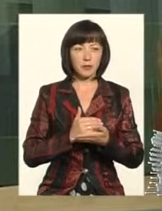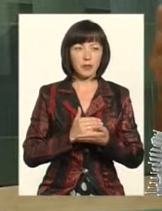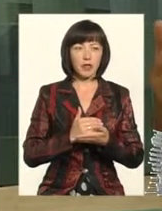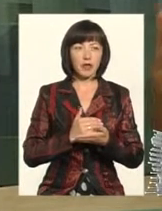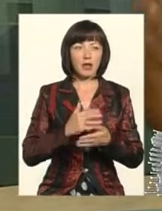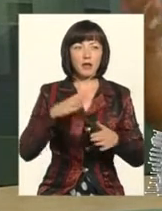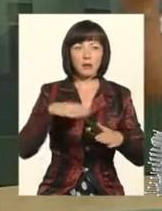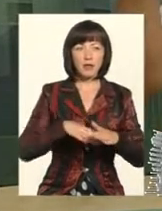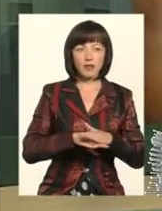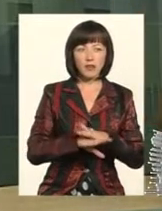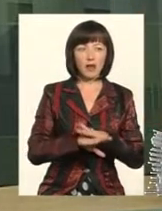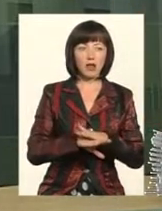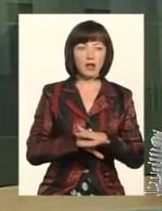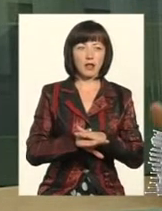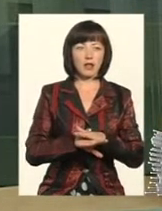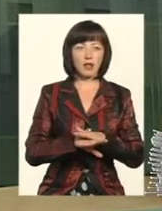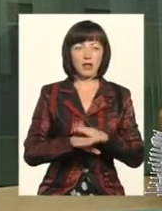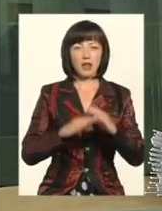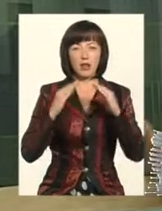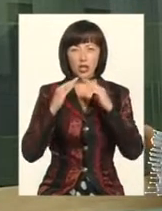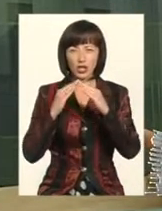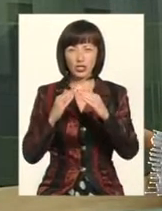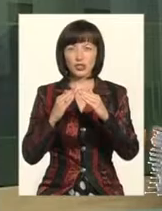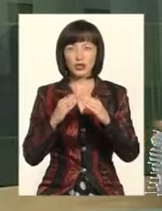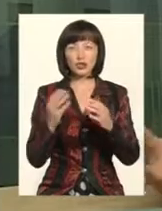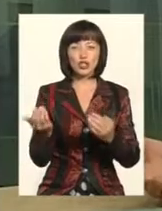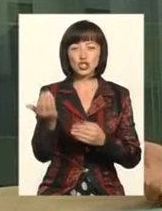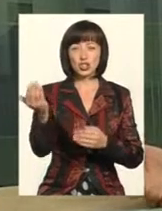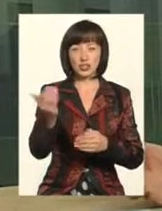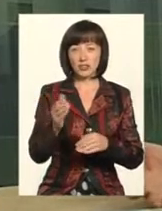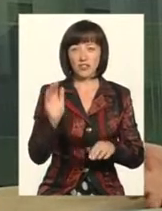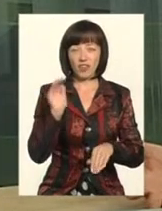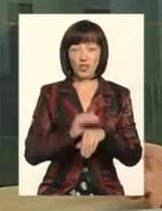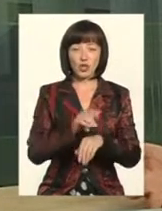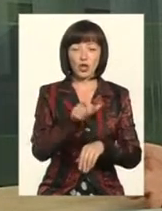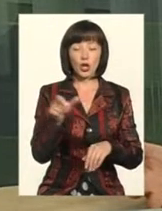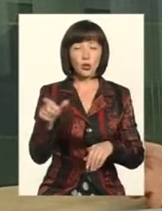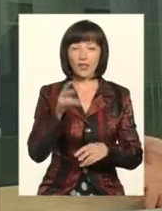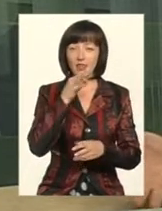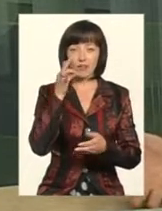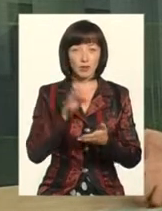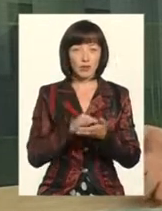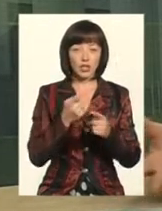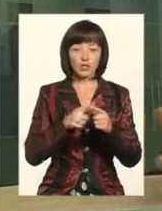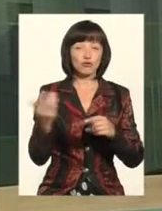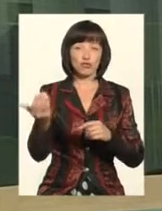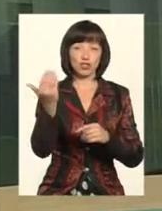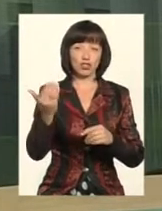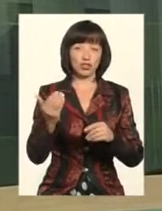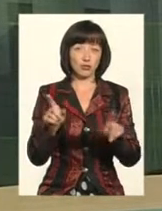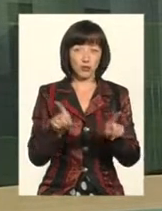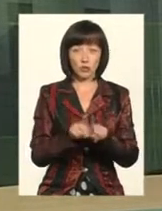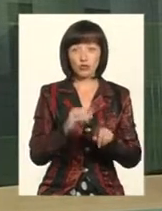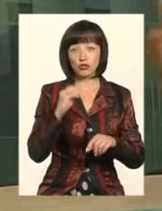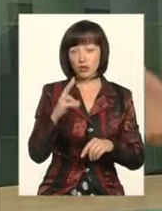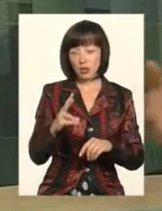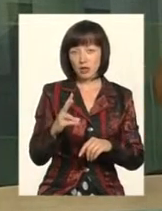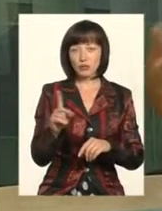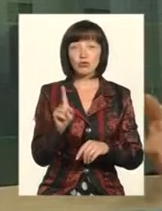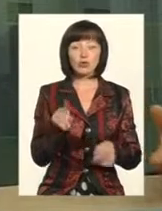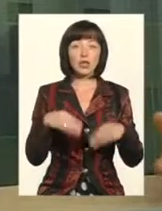підвали, криші було нічийне. Тобто фактично люди ніхто не відповідав. Тобто воно було нічийне. Вроді би і ЖЕК